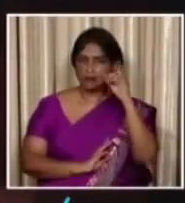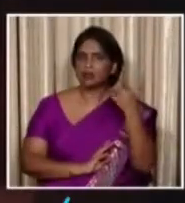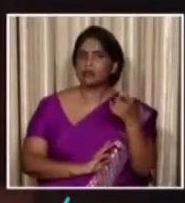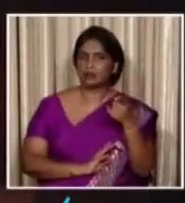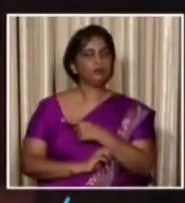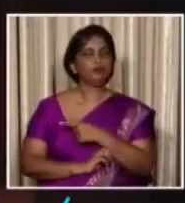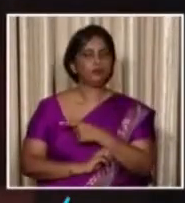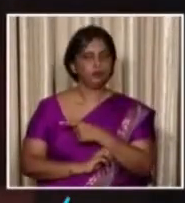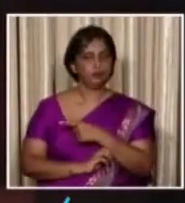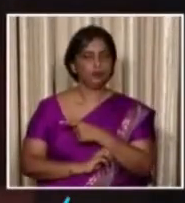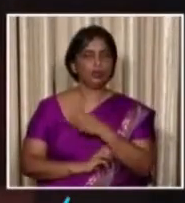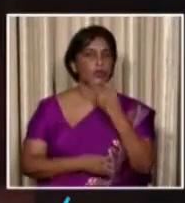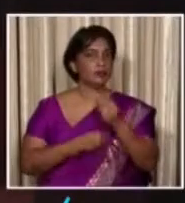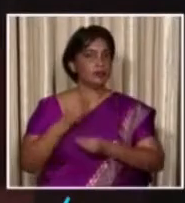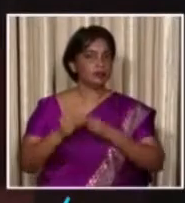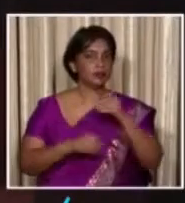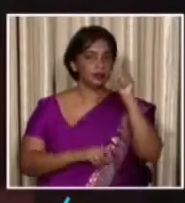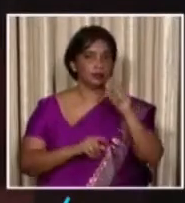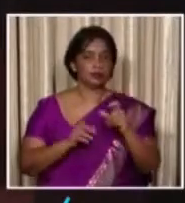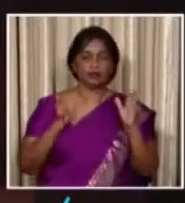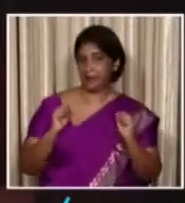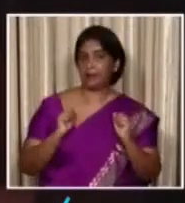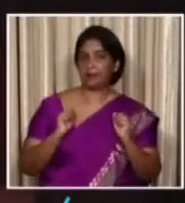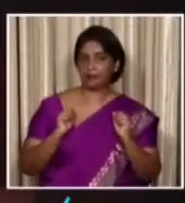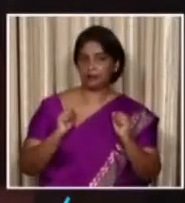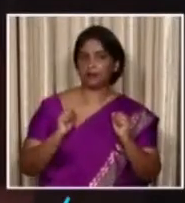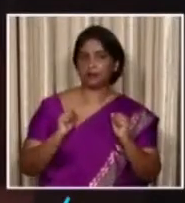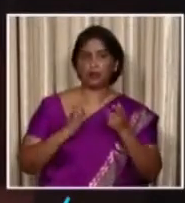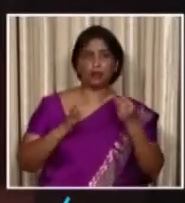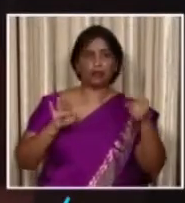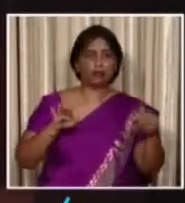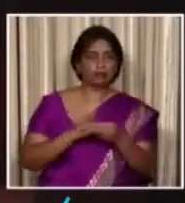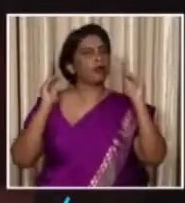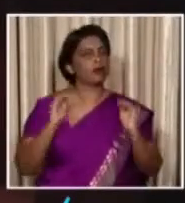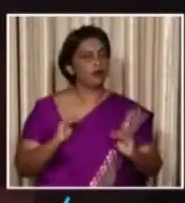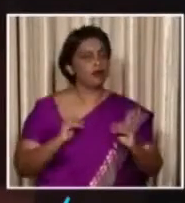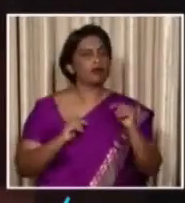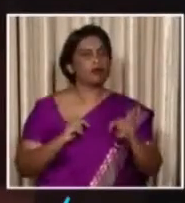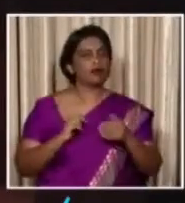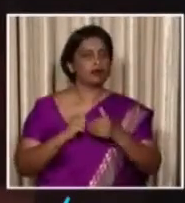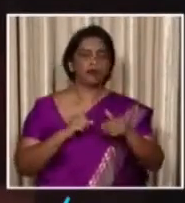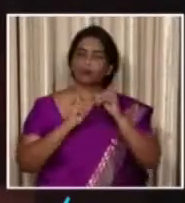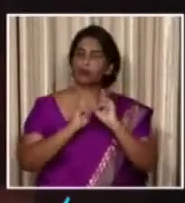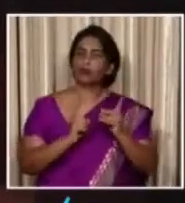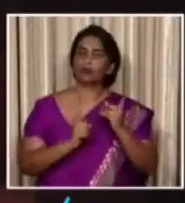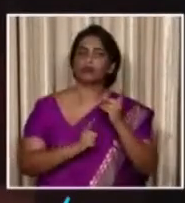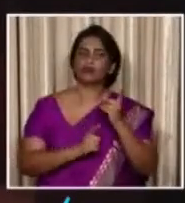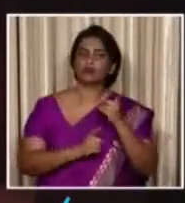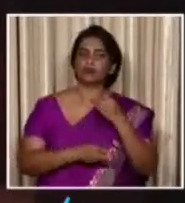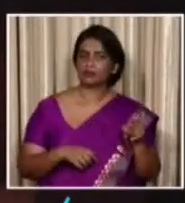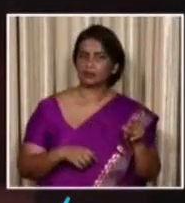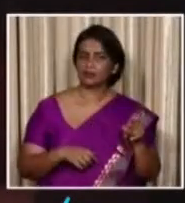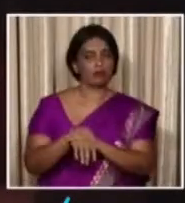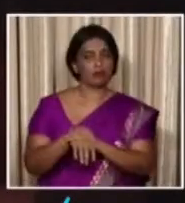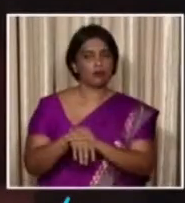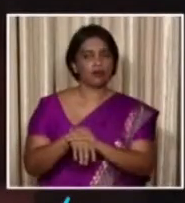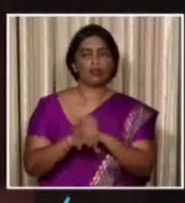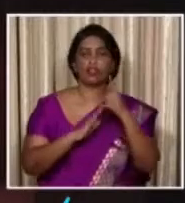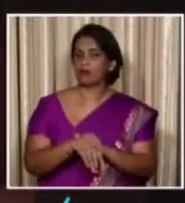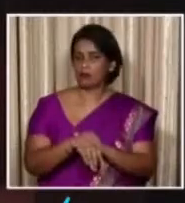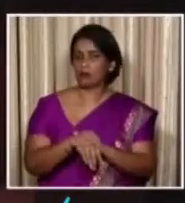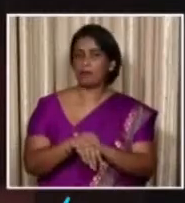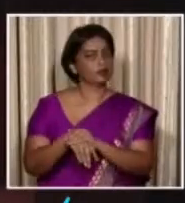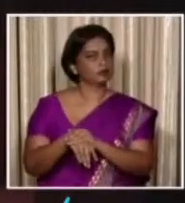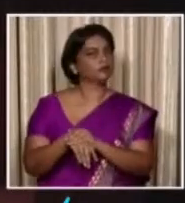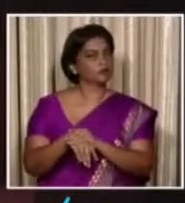කාලේ. පොඩක් අහගන්න. ව්‍යාපාරිකයෝ ලොකු බිහිතියකින් හිටියා. කප්පම් ව්‍යාපාර නිසා. අදටත් ඒ කප්පම් ව්‍යාපාර ක්‍රියාත්මක වෙනවා. රවිරාජ්, ජෝසප් පරරාජ්